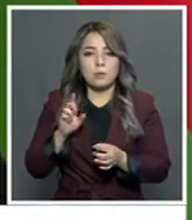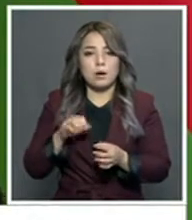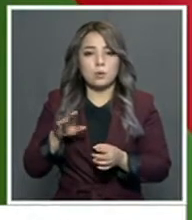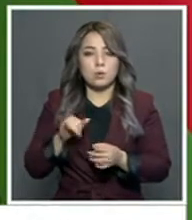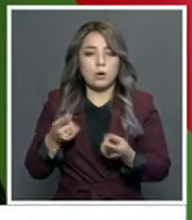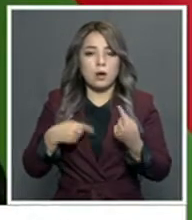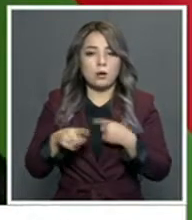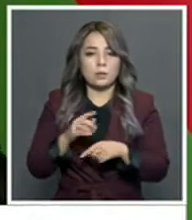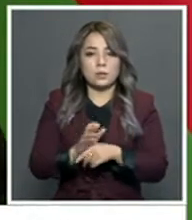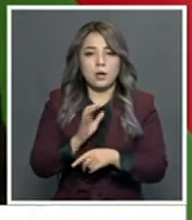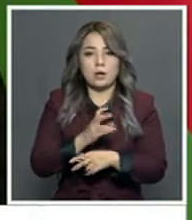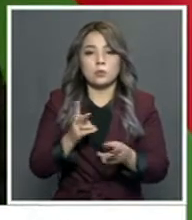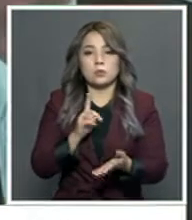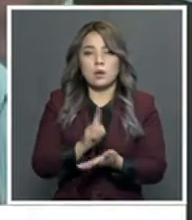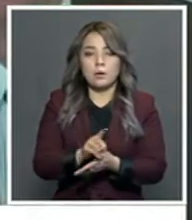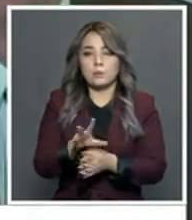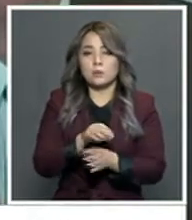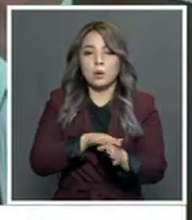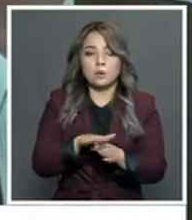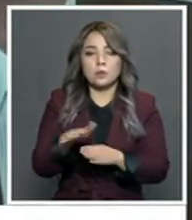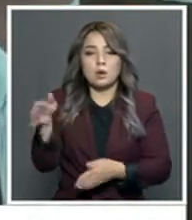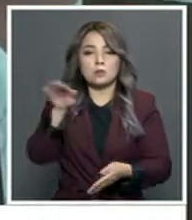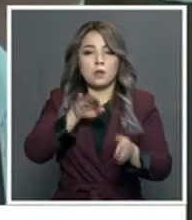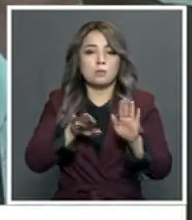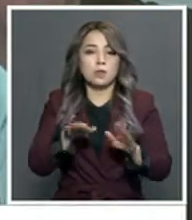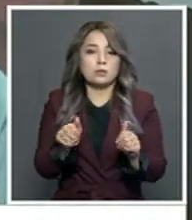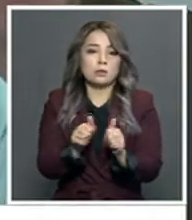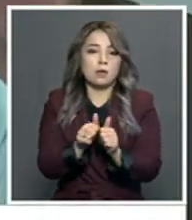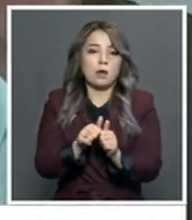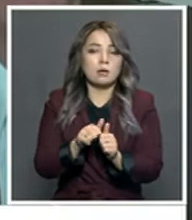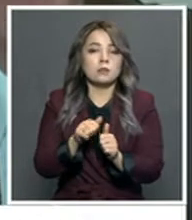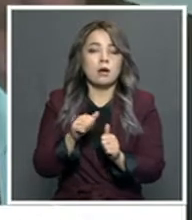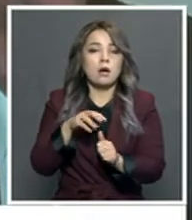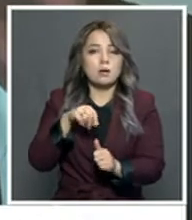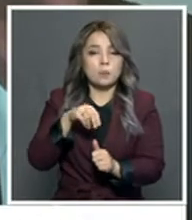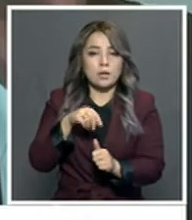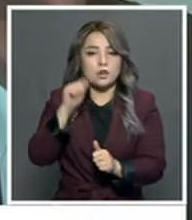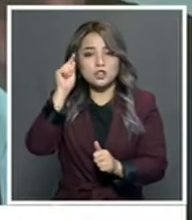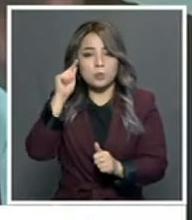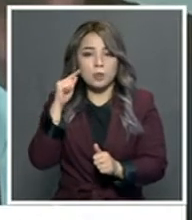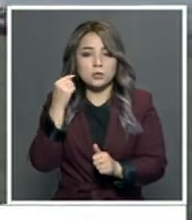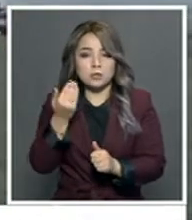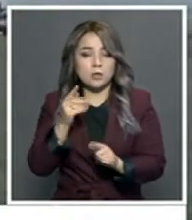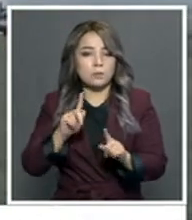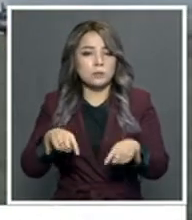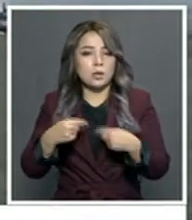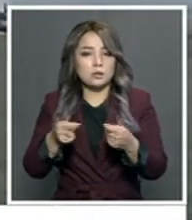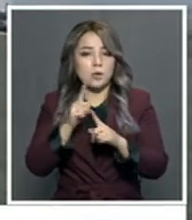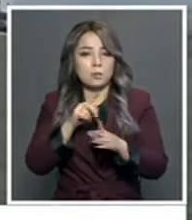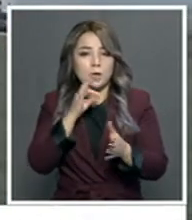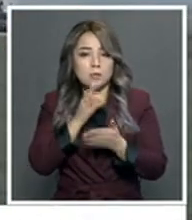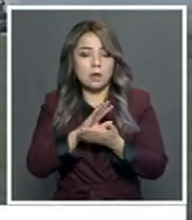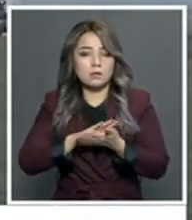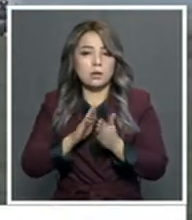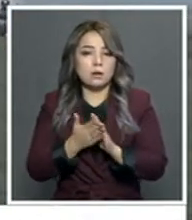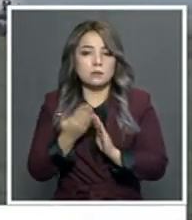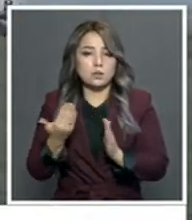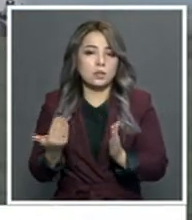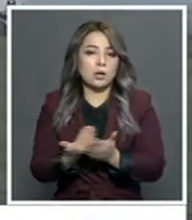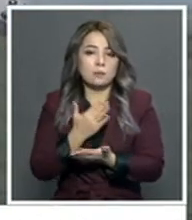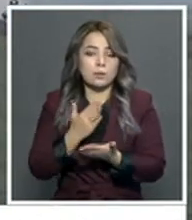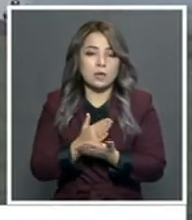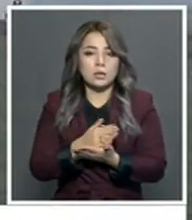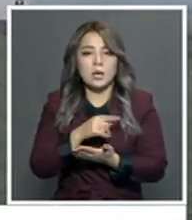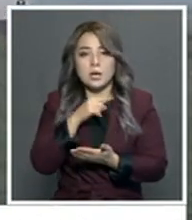қайтаруы тиіс. Дегенмен Таулы Қарабақтың өз ішіндегі армян елді мекендері Әзербайжанға берілмейді. Жаңа келісім аясында Ресей